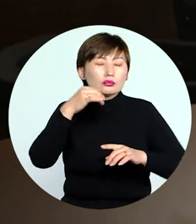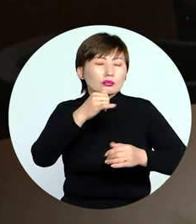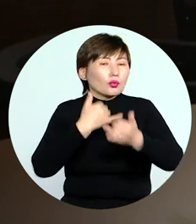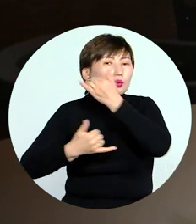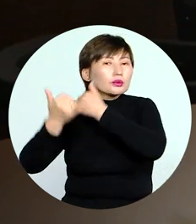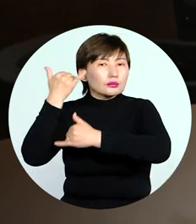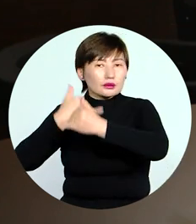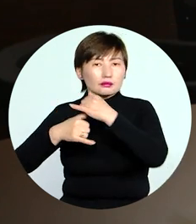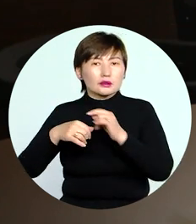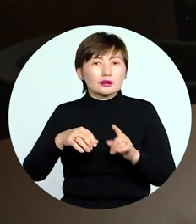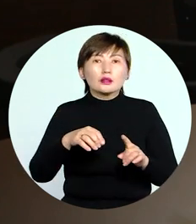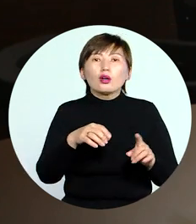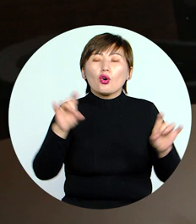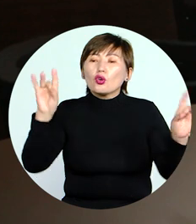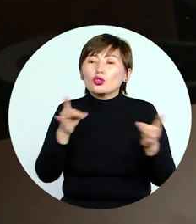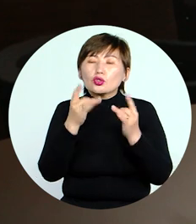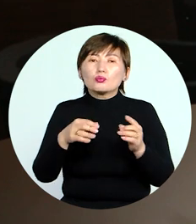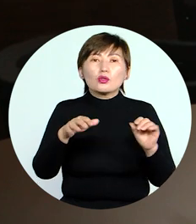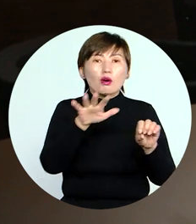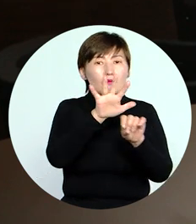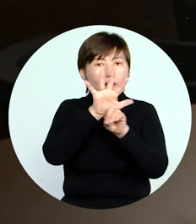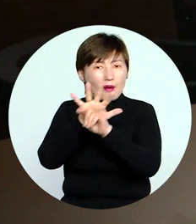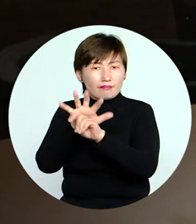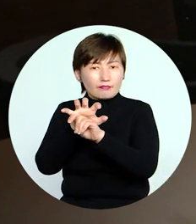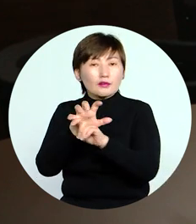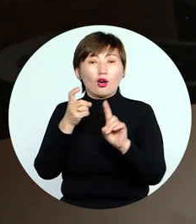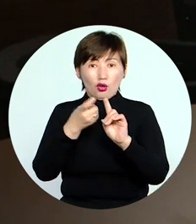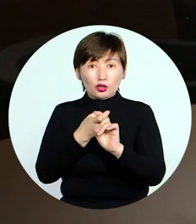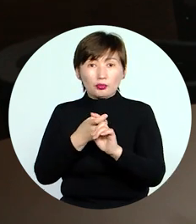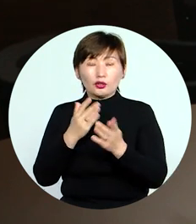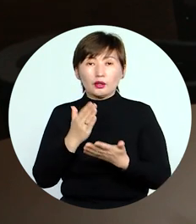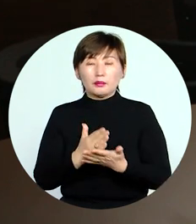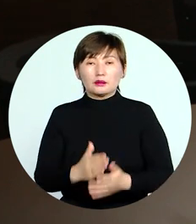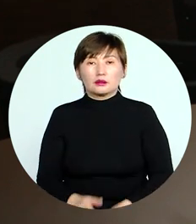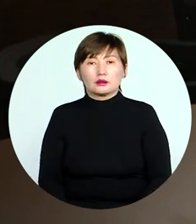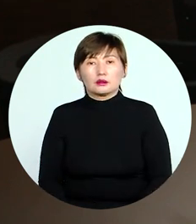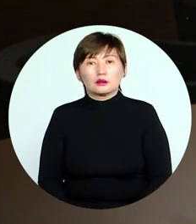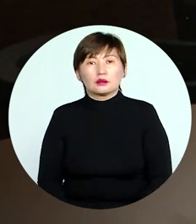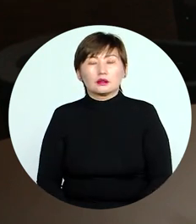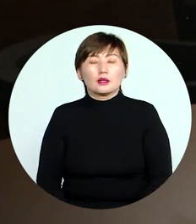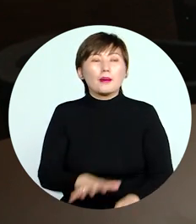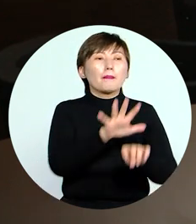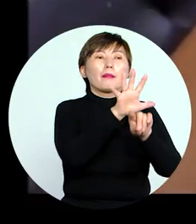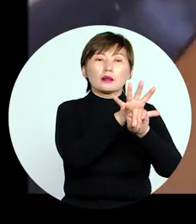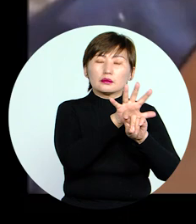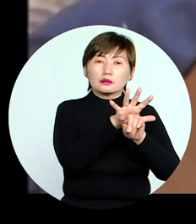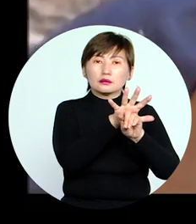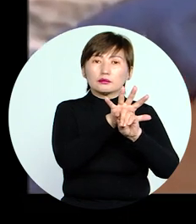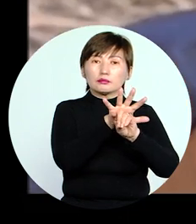ард түмэн бол малжих соёл бол өндөр хөгжсөн. Тэгээд одоо юу гэдгийг малын одоо